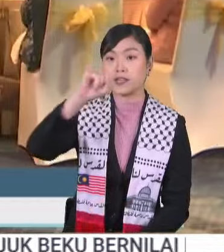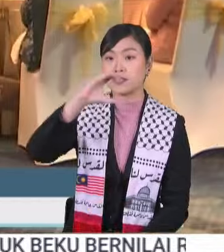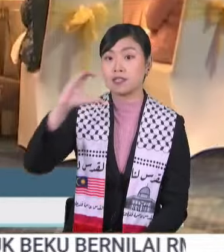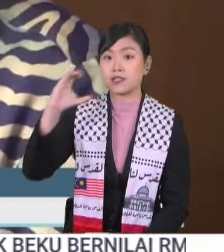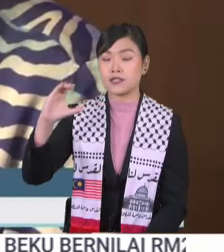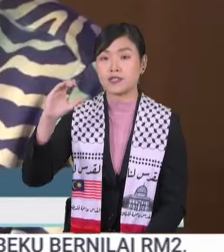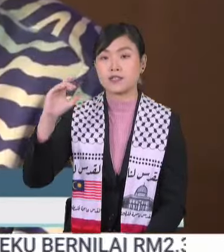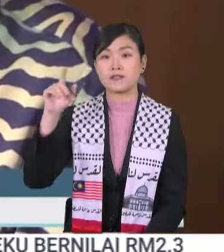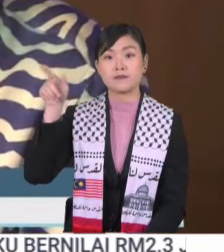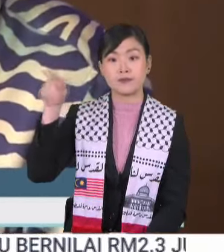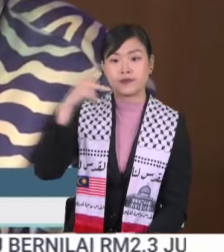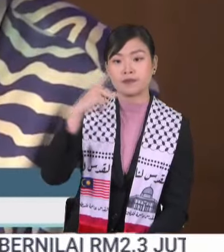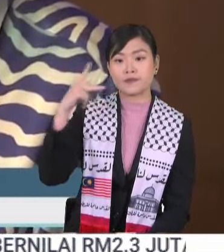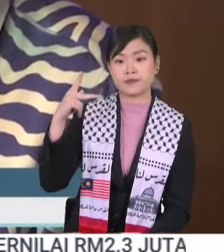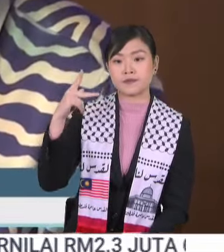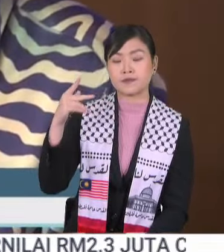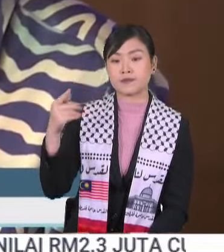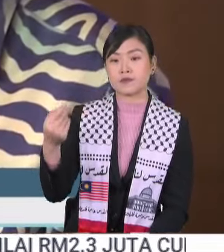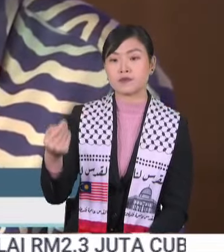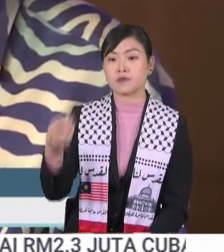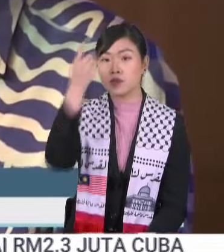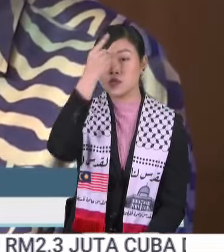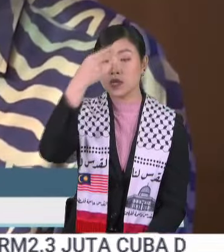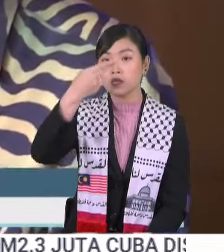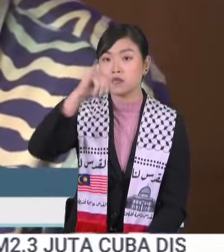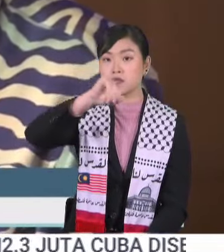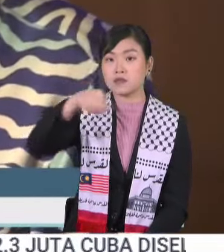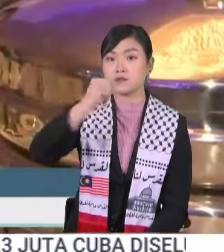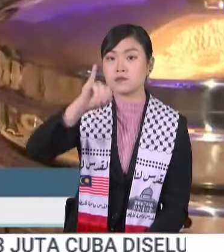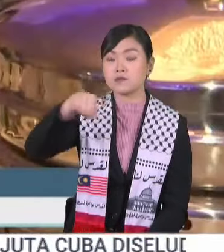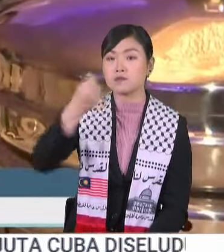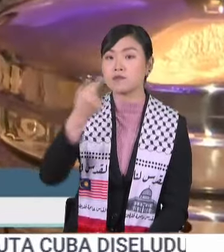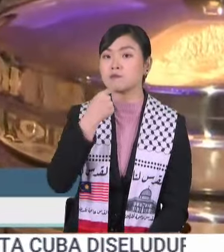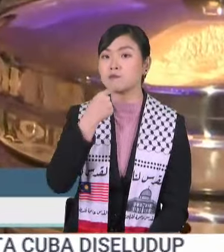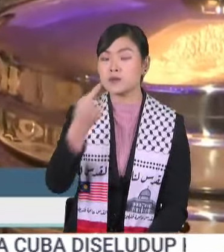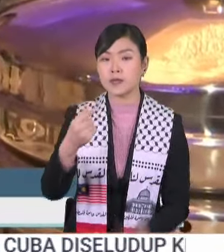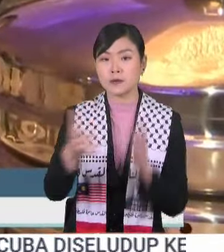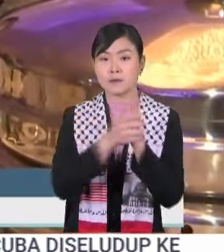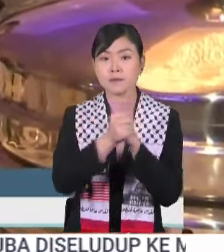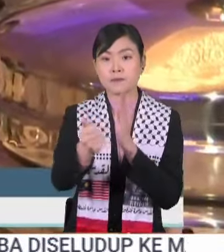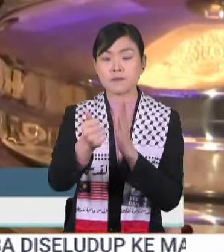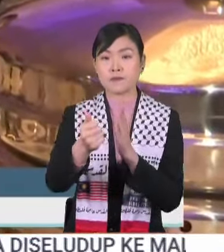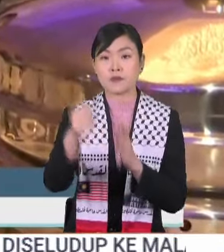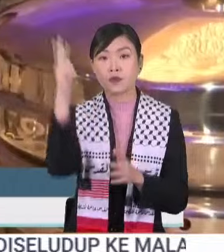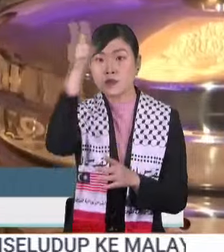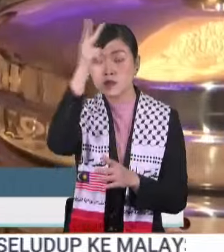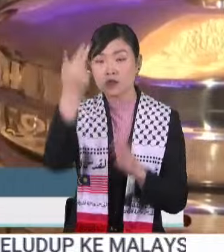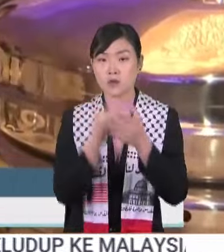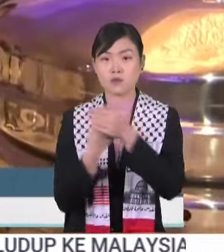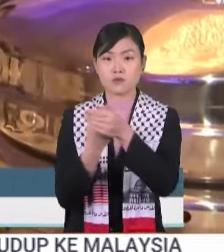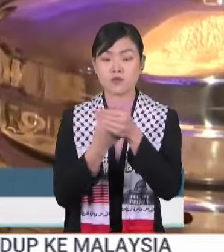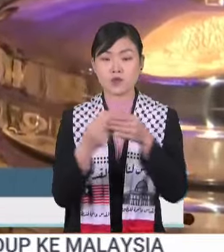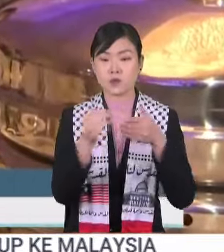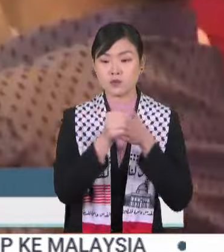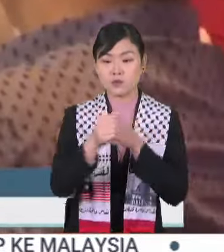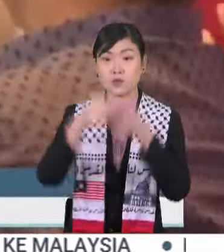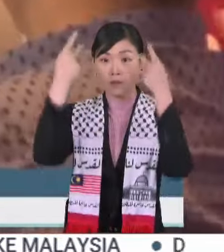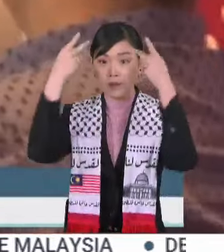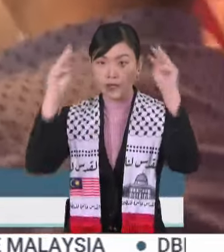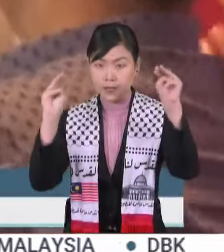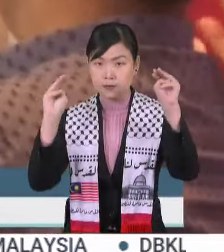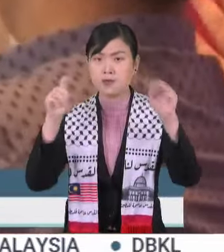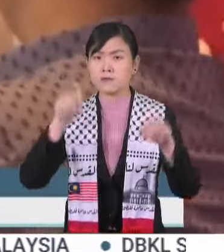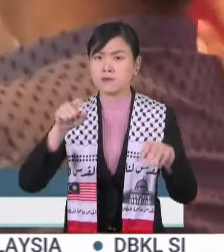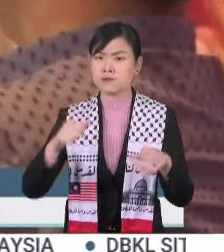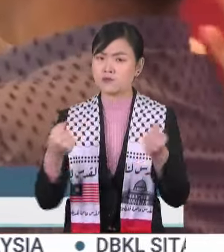Kinabalu Datuk hajii berkata keberkesanan kerajaan perpaduan yang diterajui Perdana Menteri Datuk Seri Anwar Ibrahim perlu